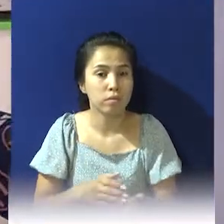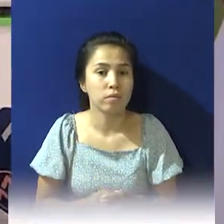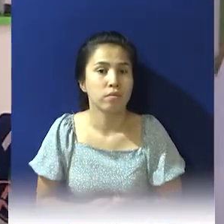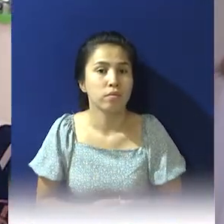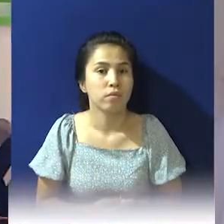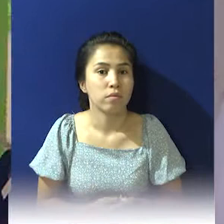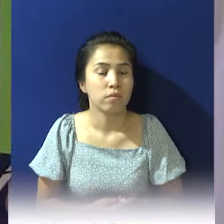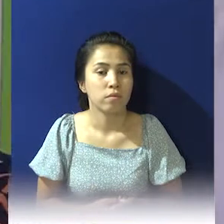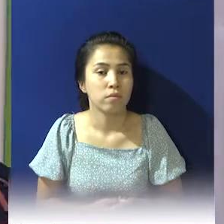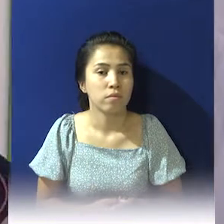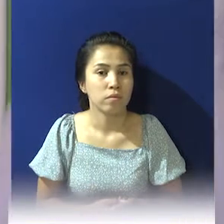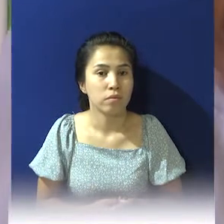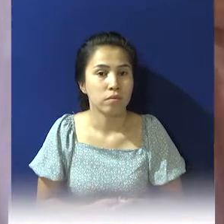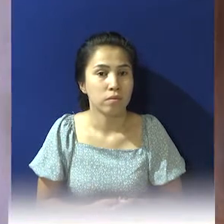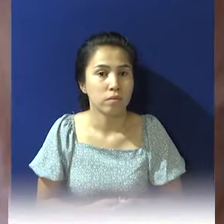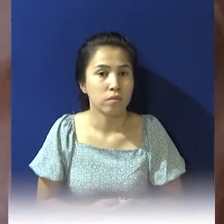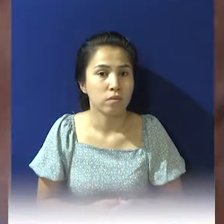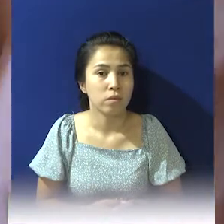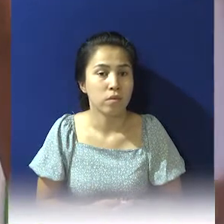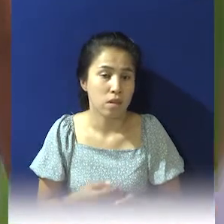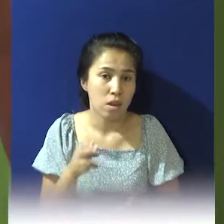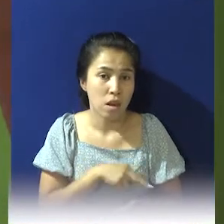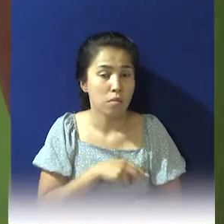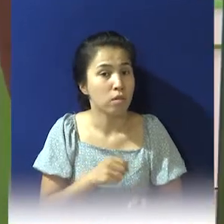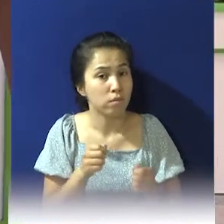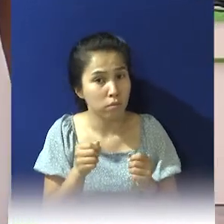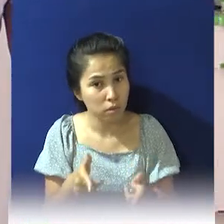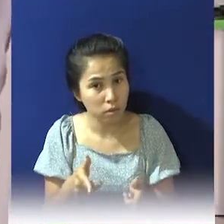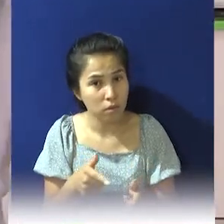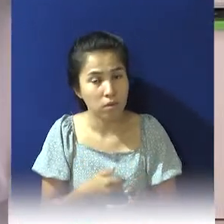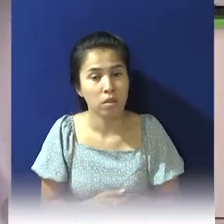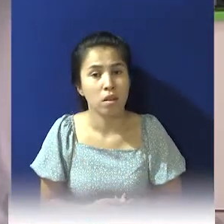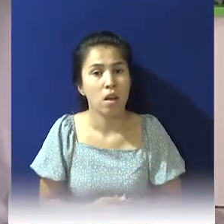жауап бере алатын. Неужели ешкім орында емес, барлығы бізде?